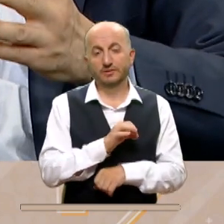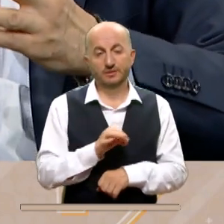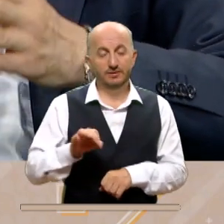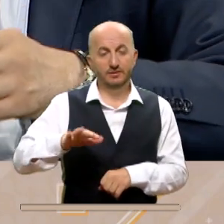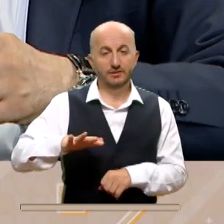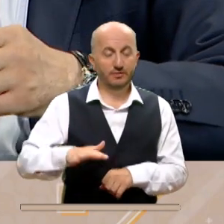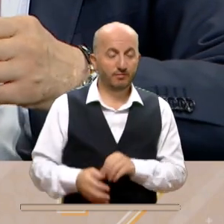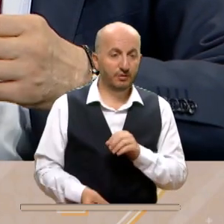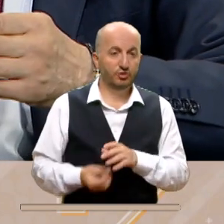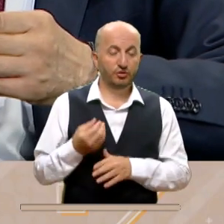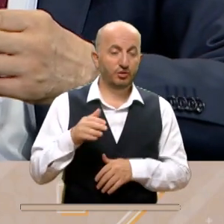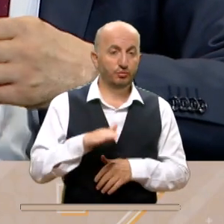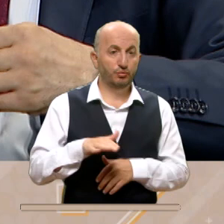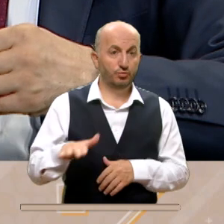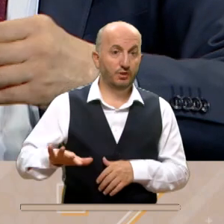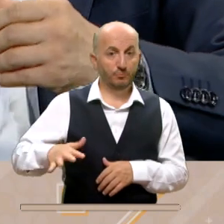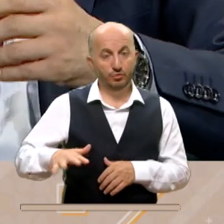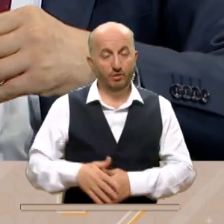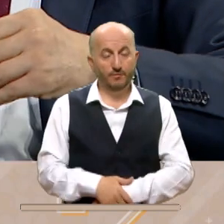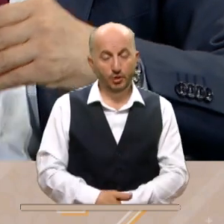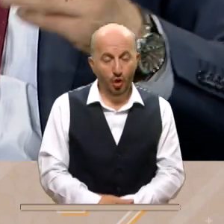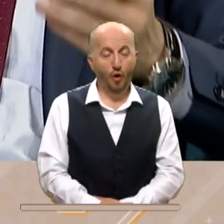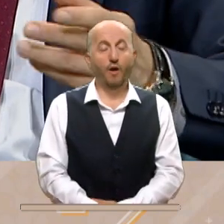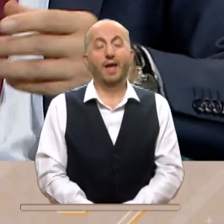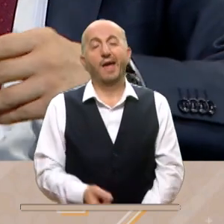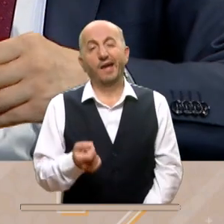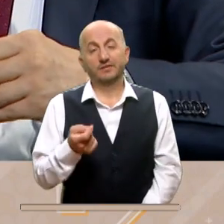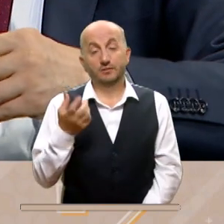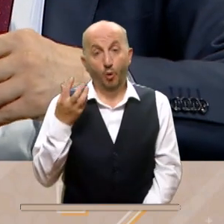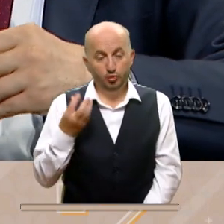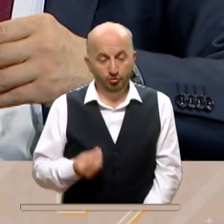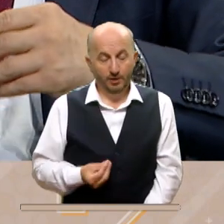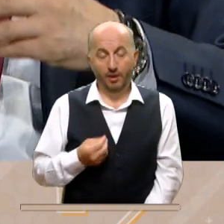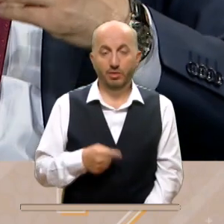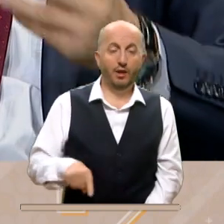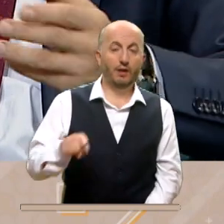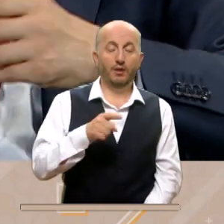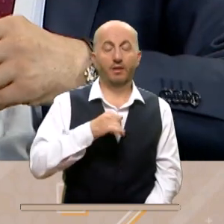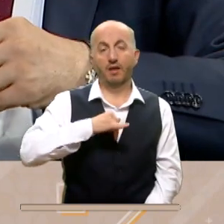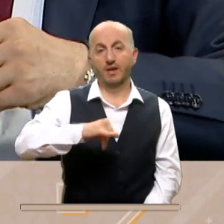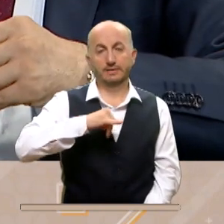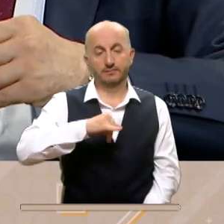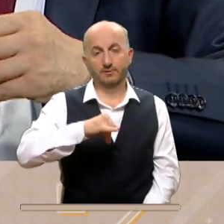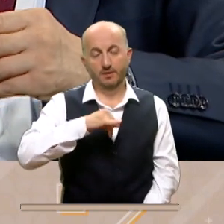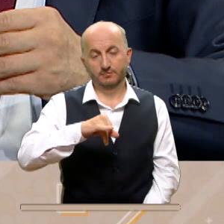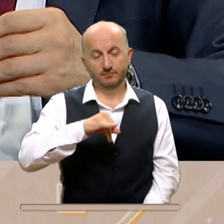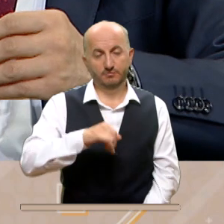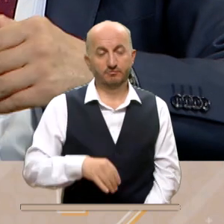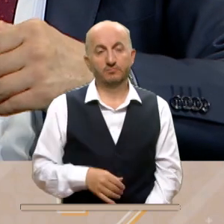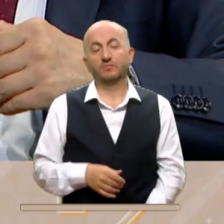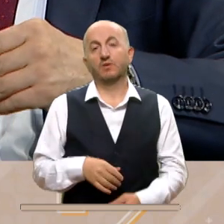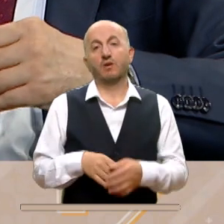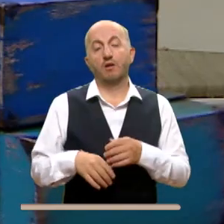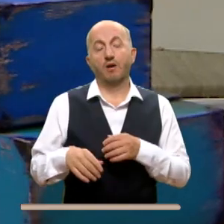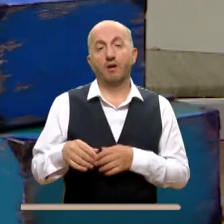ihtimali beliren çocuklarımız olabiliyor. Az da olsa onlarla daha yakından